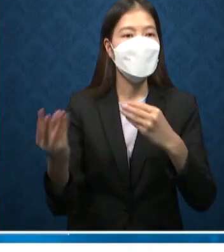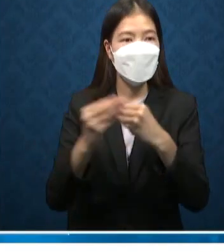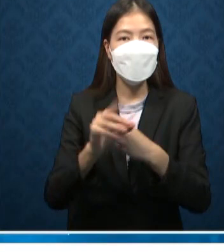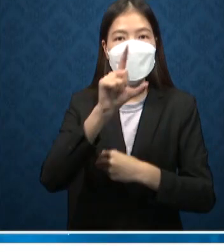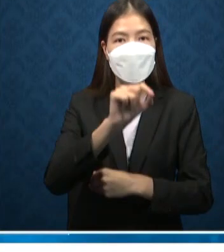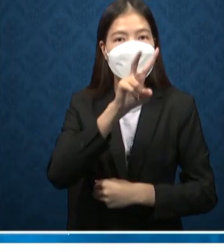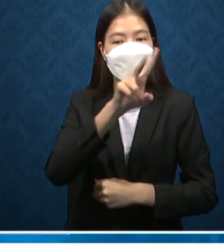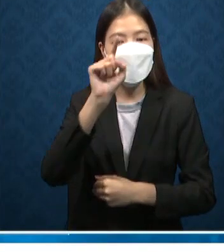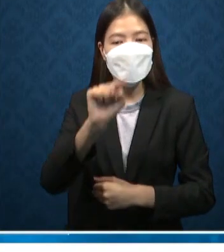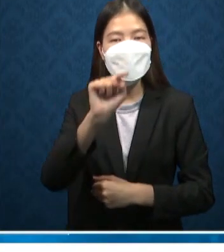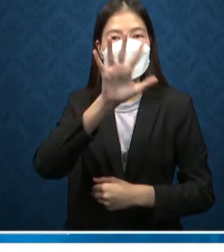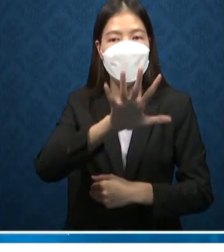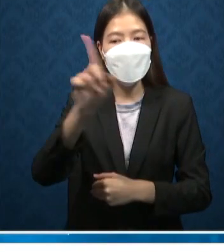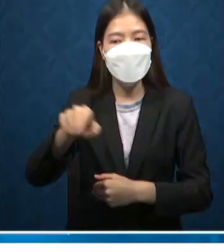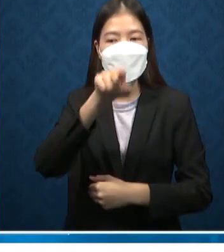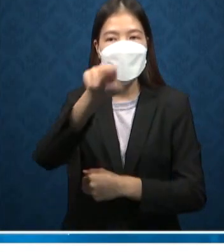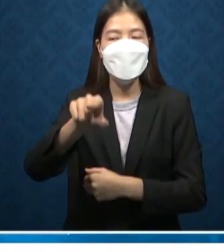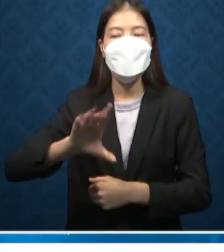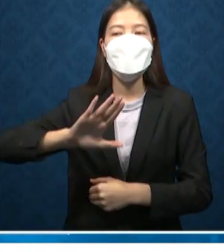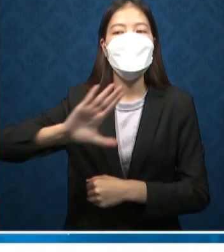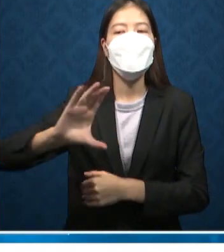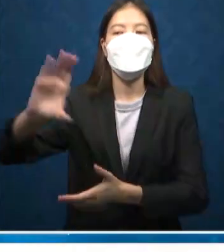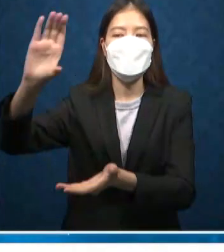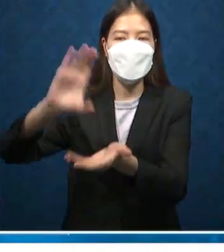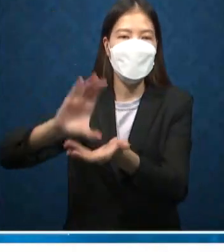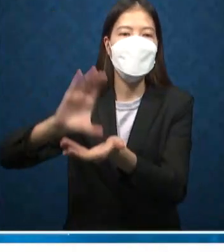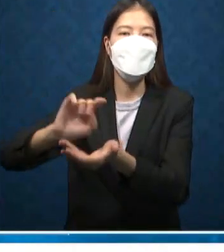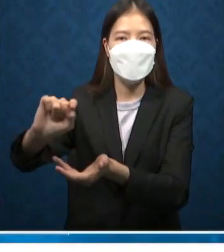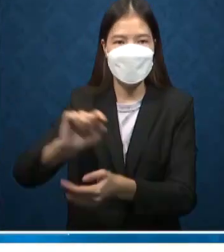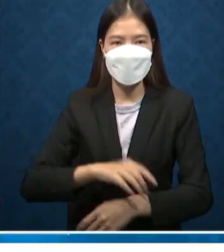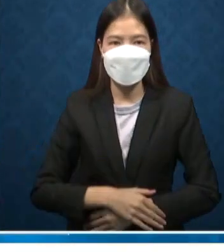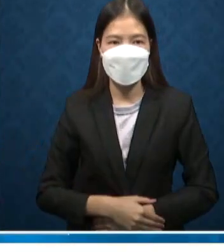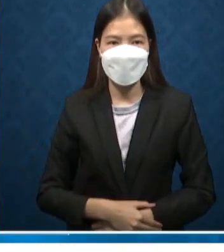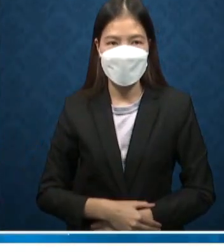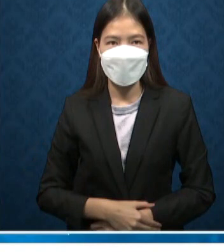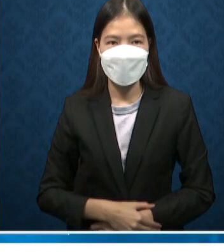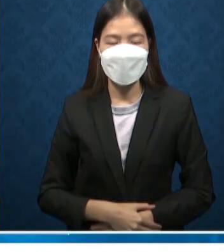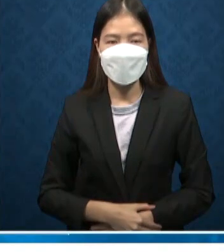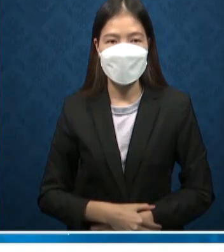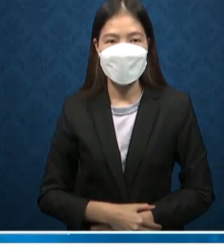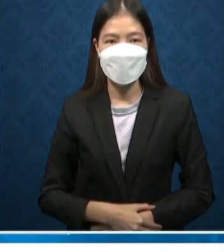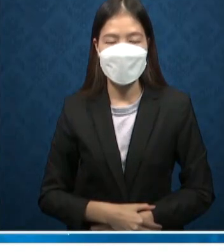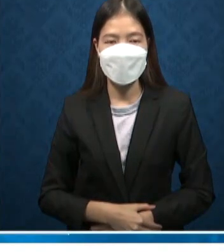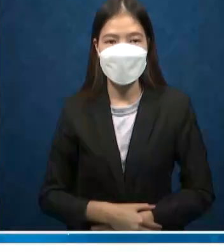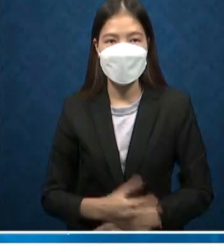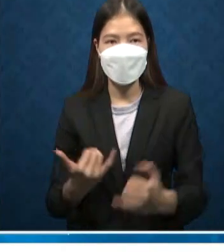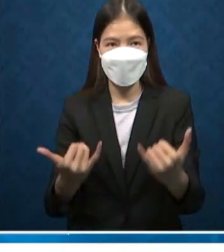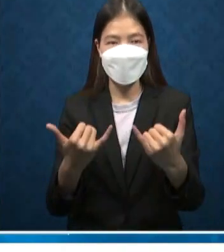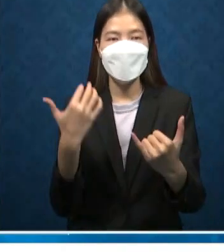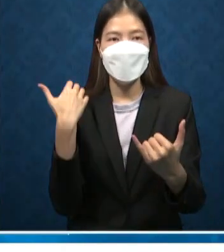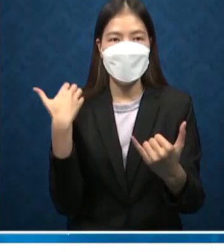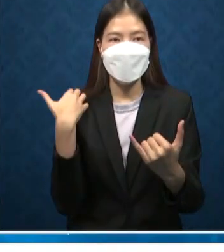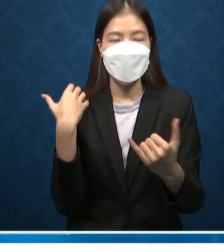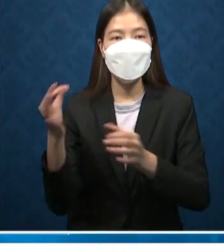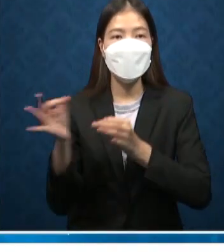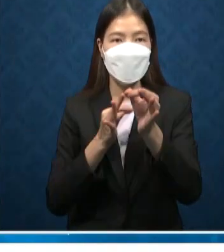22.5 ของงบประมาณรายจ่ายประจำปีของปศ2565ที่ได้มีการตั้งเอาไว้นะครับในเรื่องนี้เดี๋ยวผมจะไปกล่าว